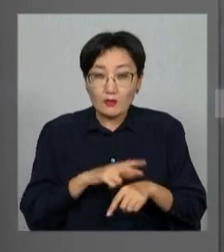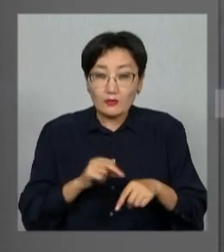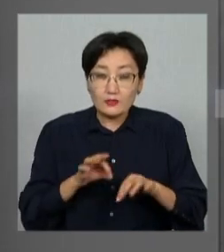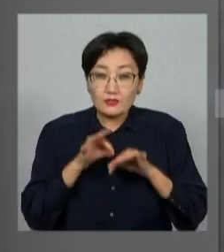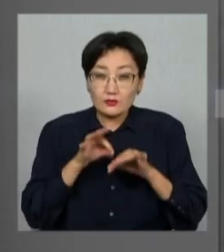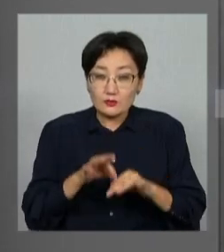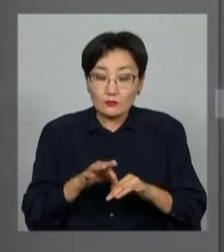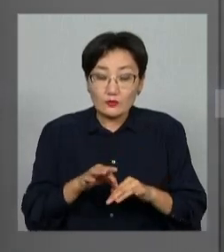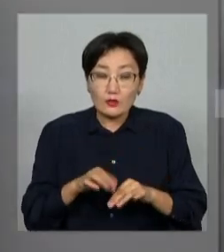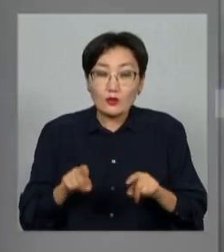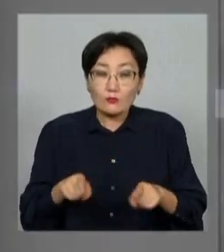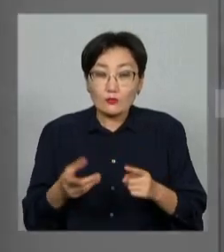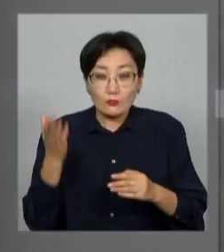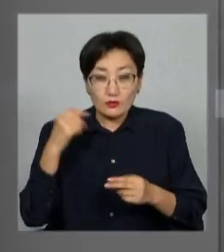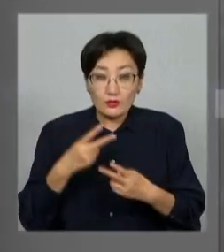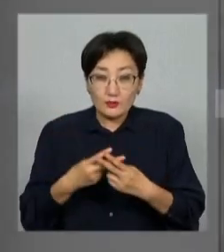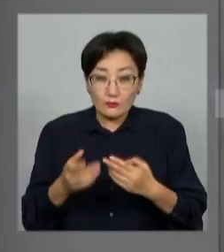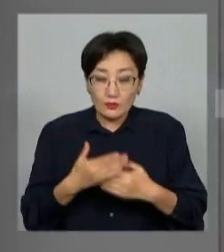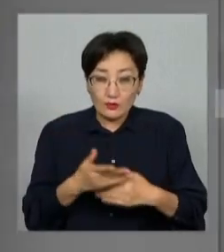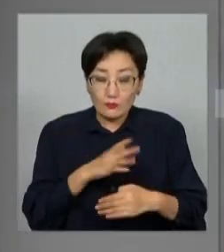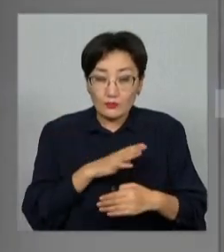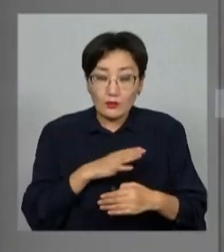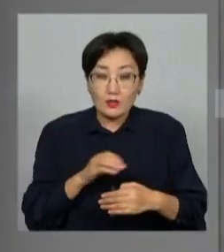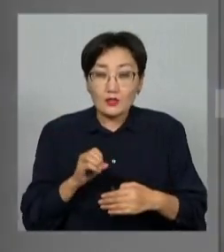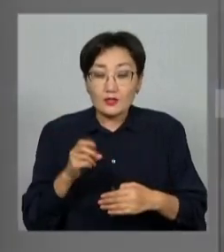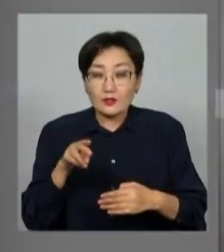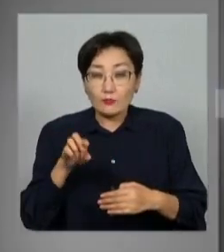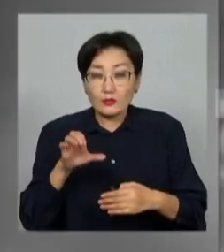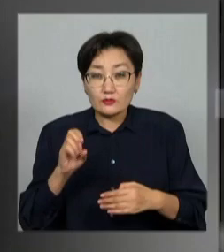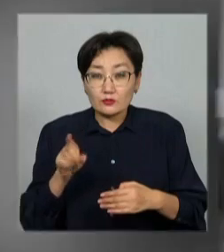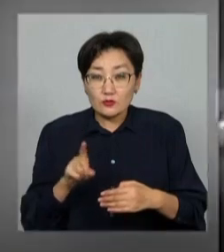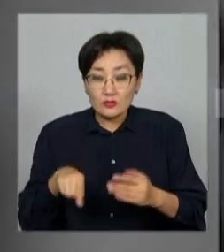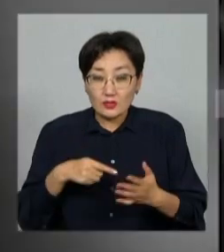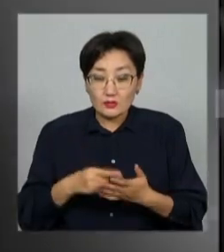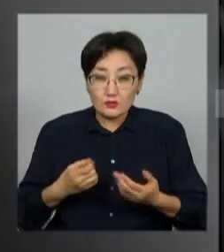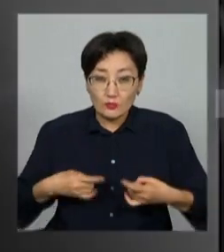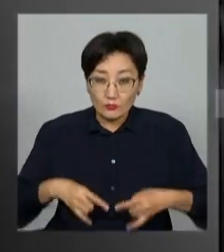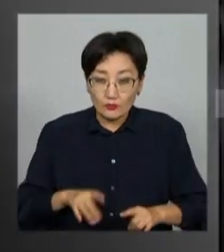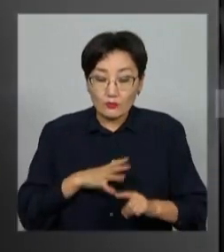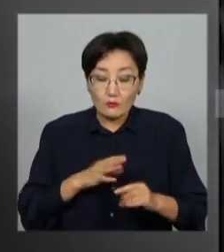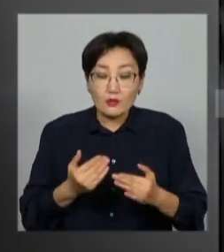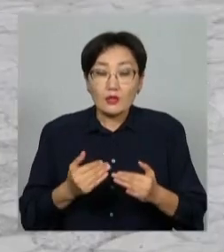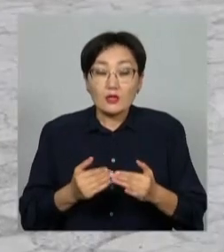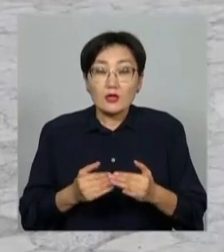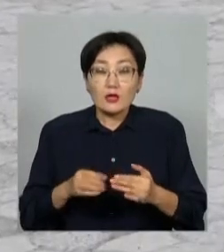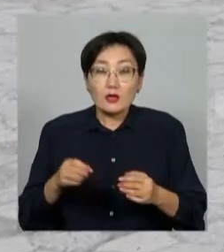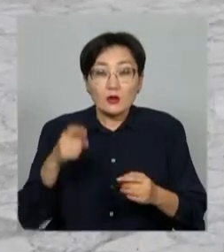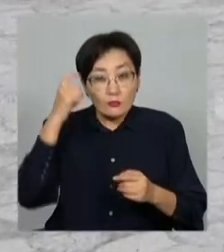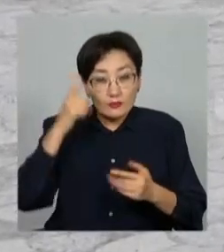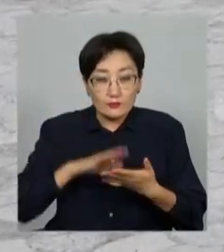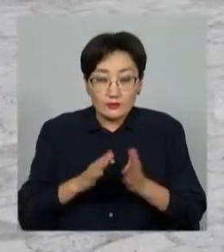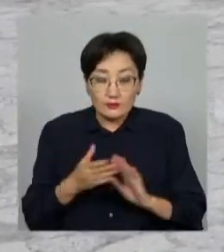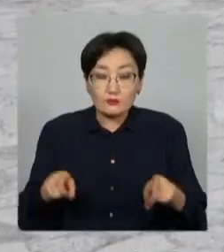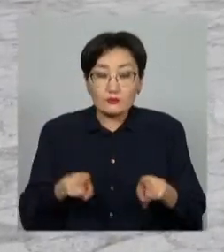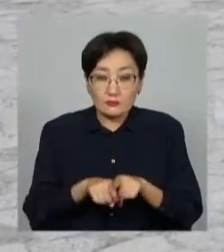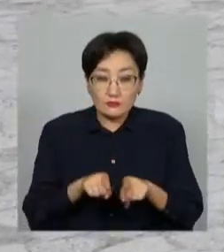жеткізді. Ұсталған бұрын сотты болған Екібастұз қаласының тумасы болып шықты. Ол қылмысқа бармас бұрын араққа сылқия тойып